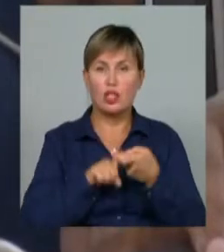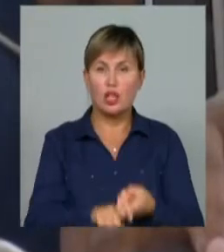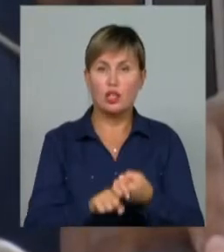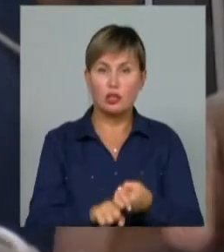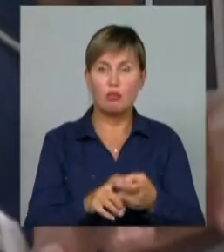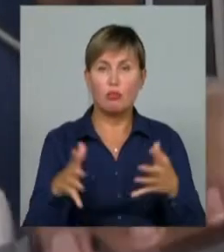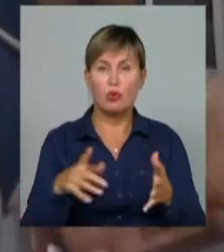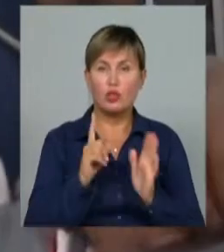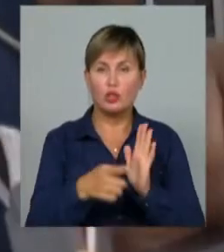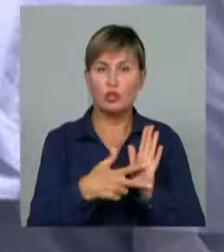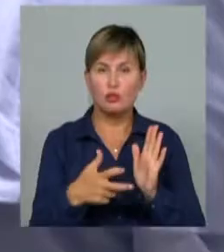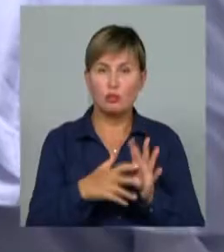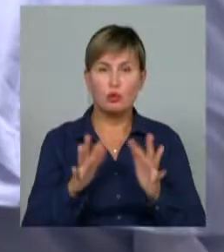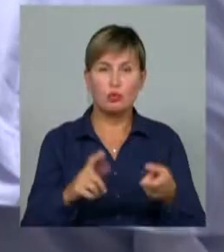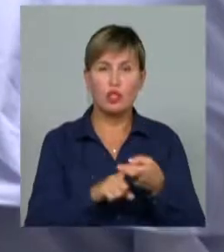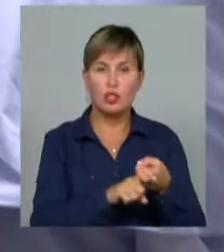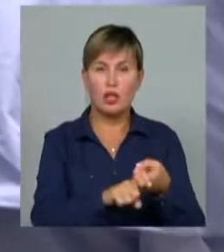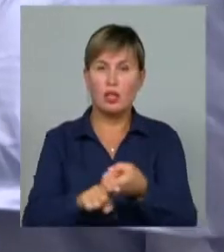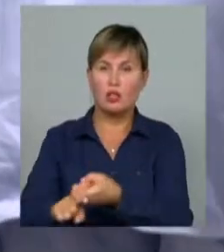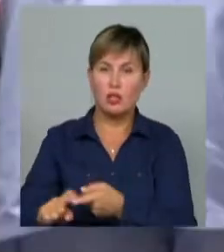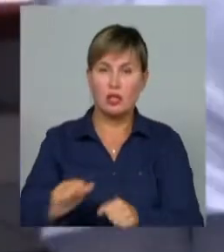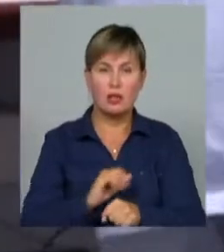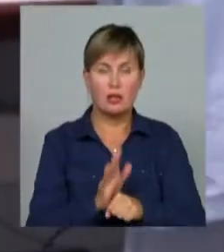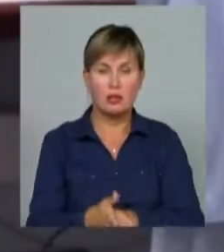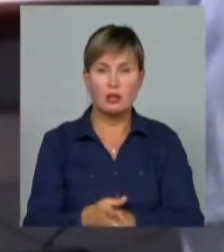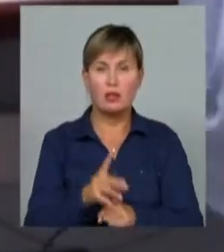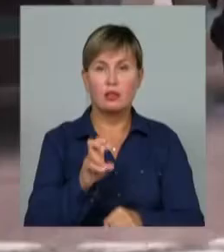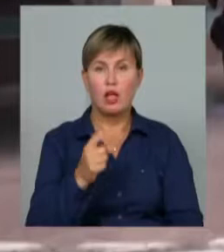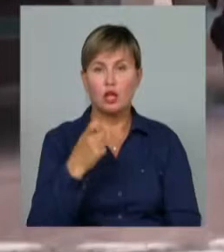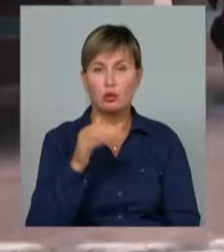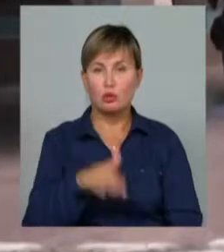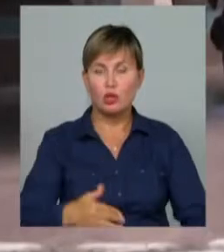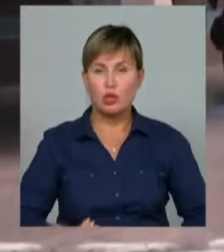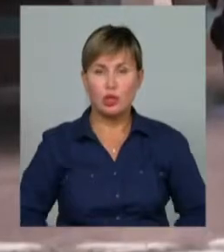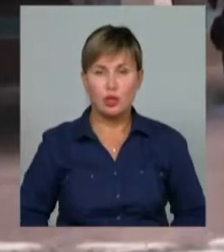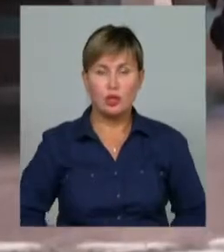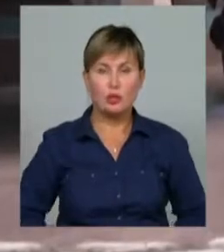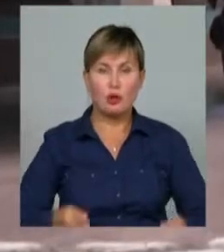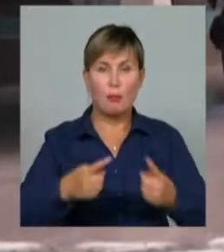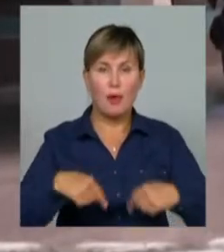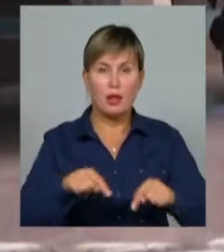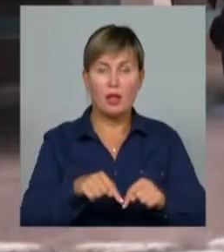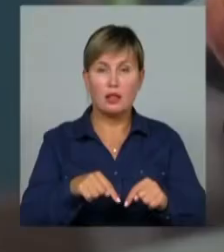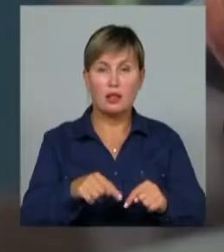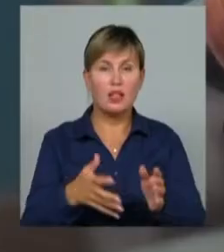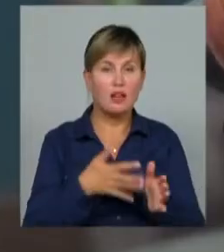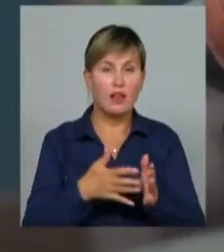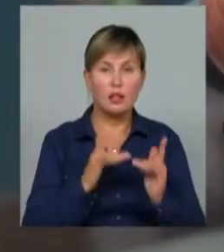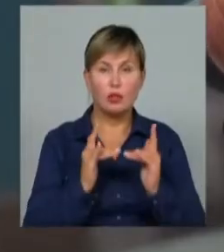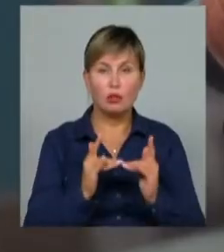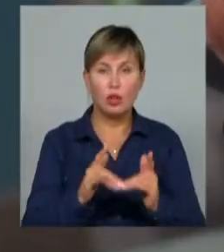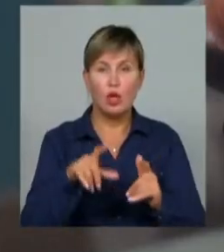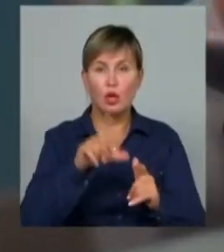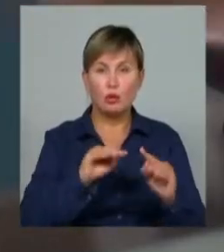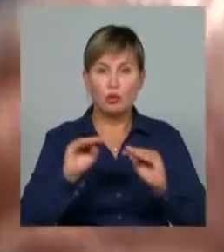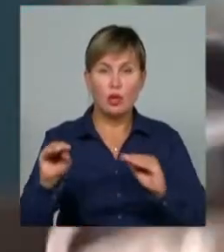более 1800 случаев заражения коронавирусом на 100 тысяч жителей. В палатах уже не хватает коек. Людей размещают